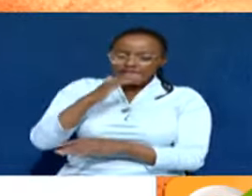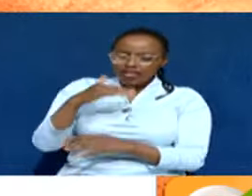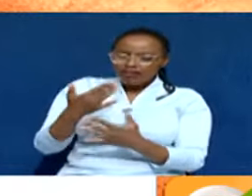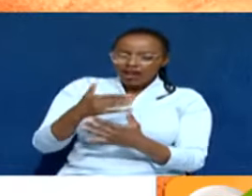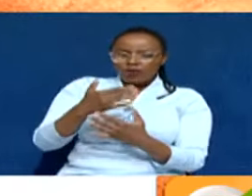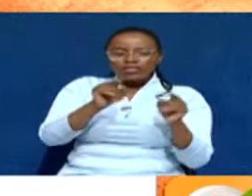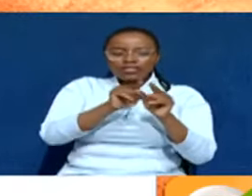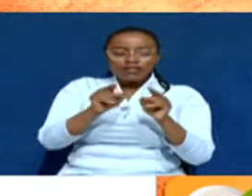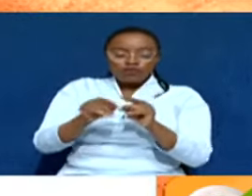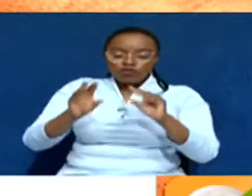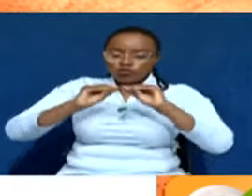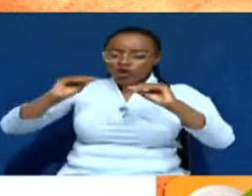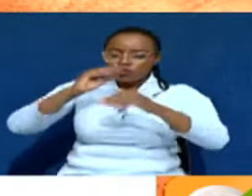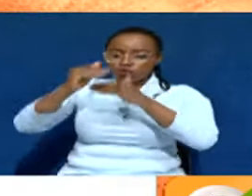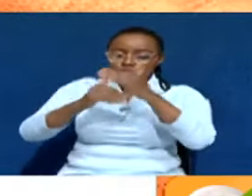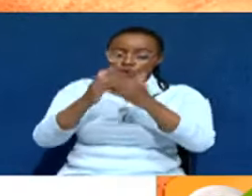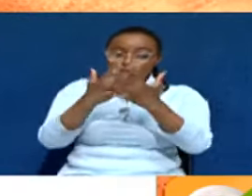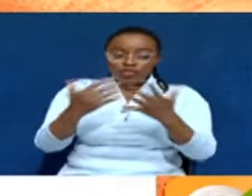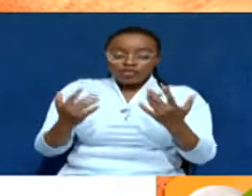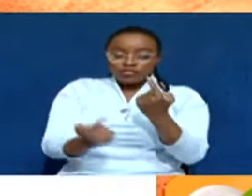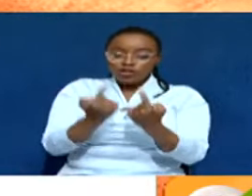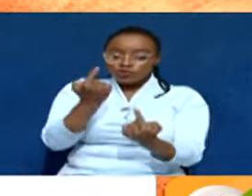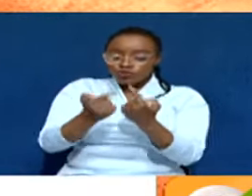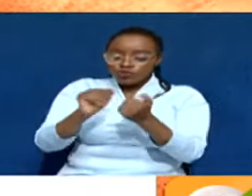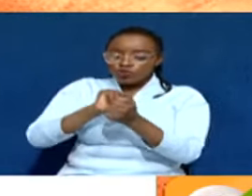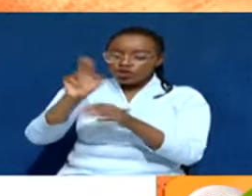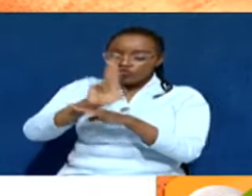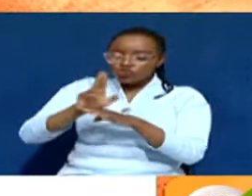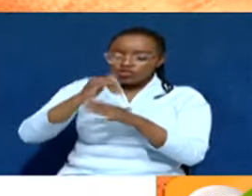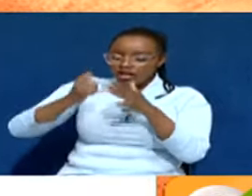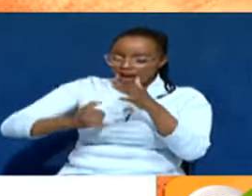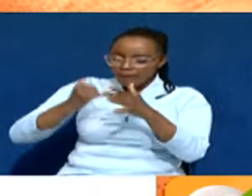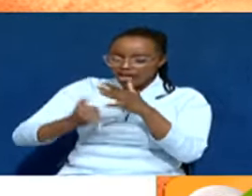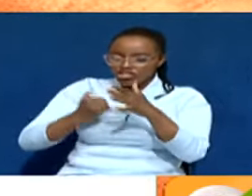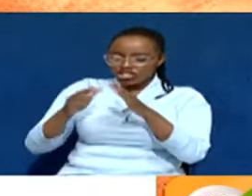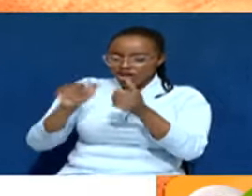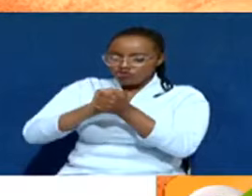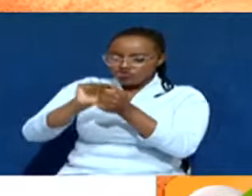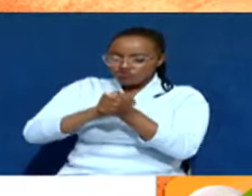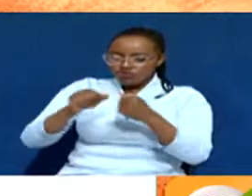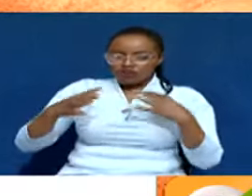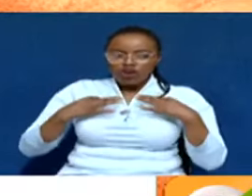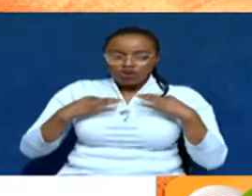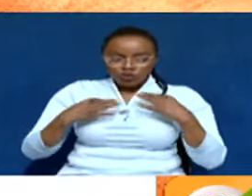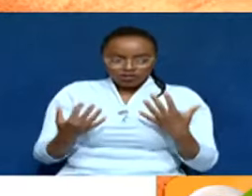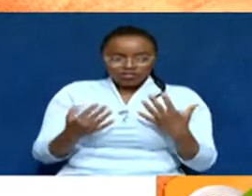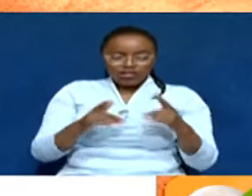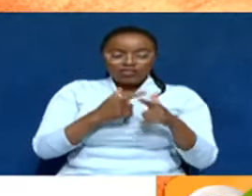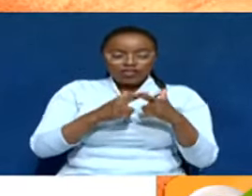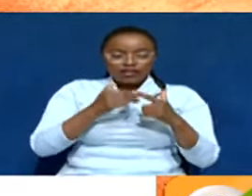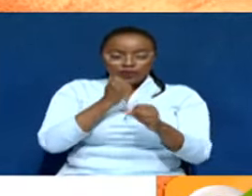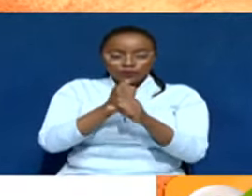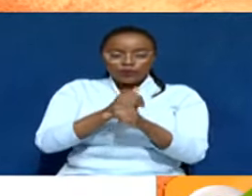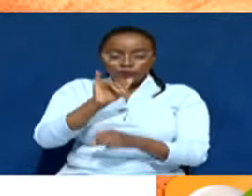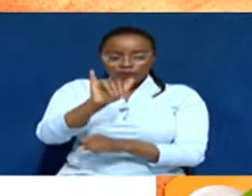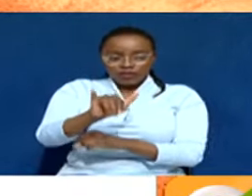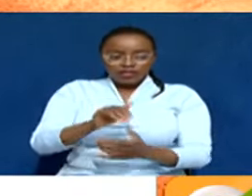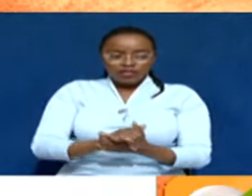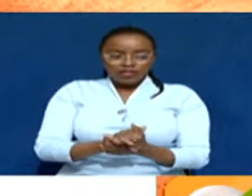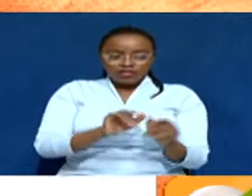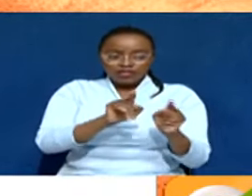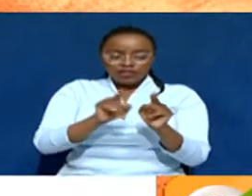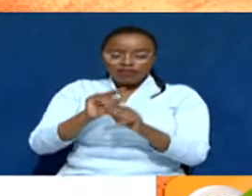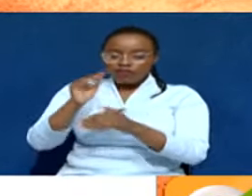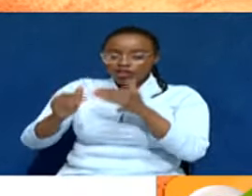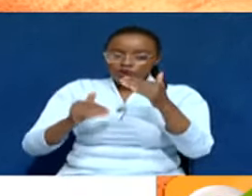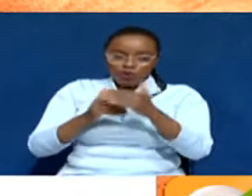shautiwi nini. So unafundishwa hizo vitu zote, kupika, kufua na mashini, wengine wetu hatujaiona mashini ya kufua. So unafundishwa hizo vitu zote, kupiga